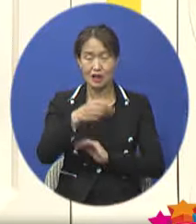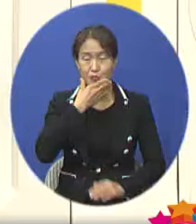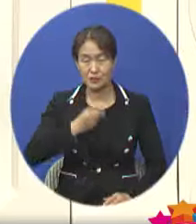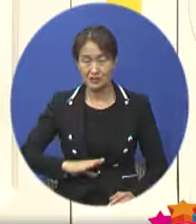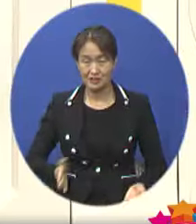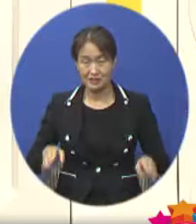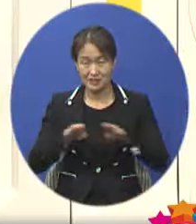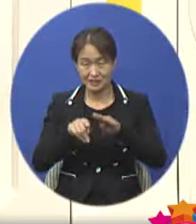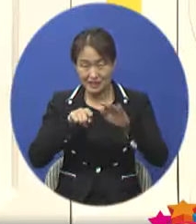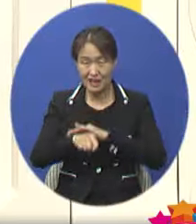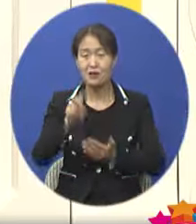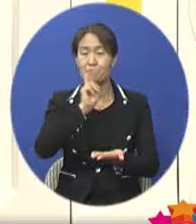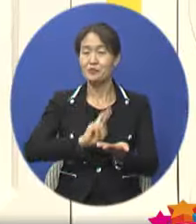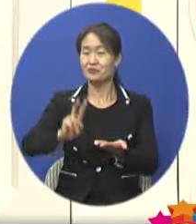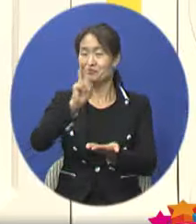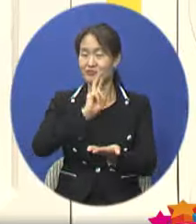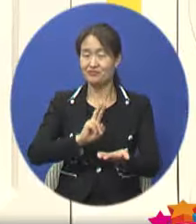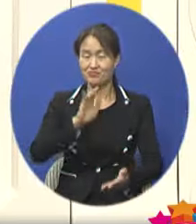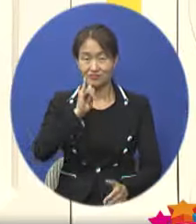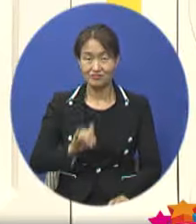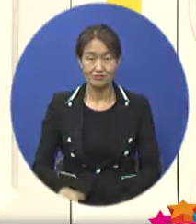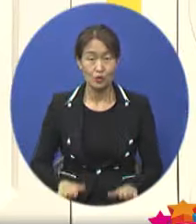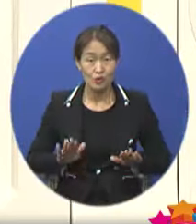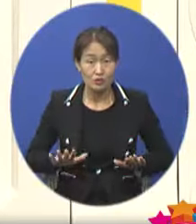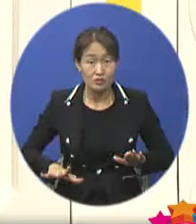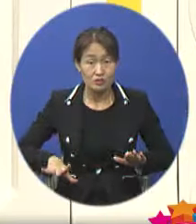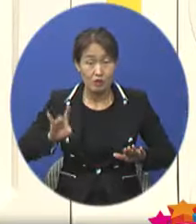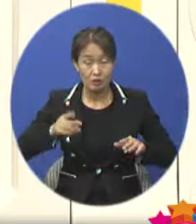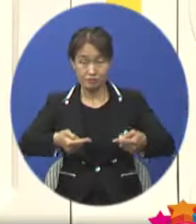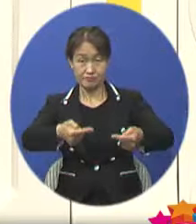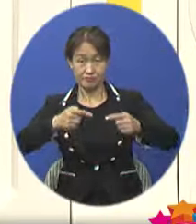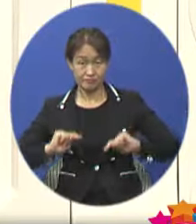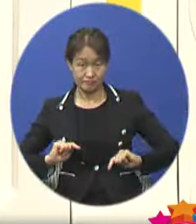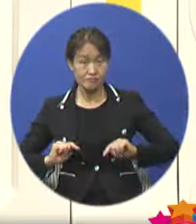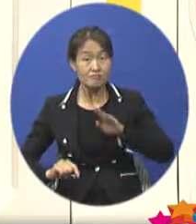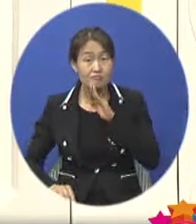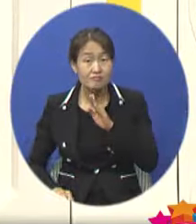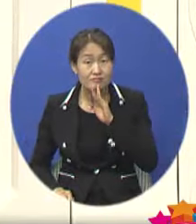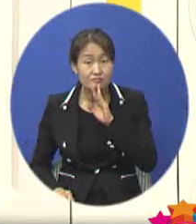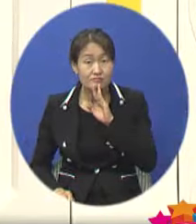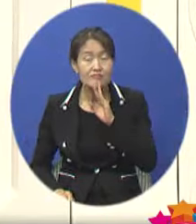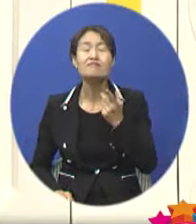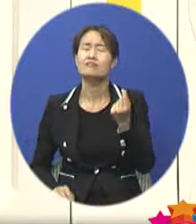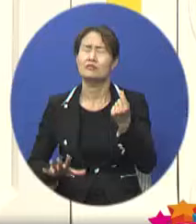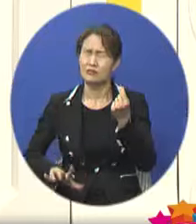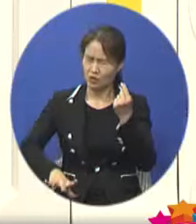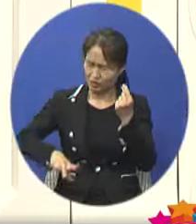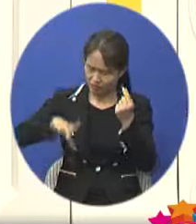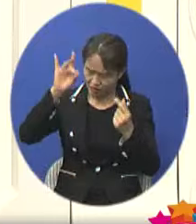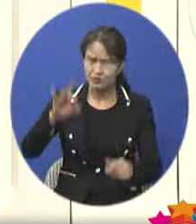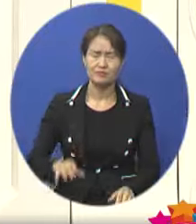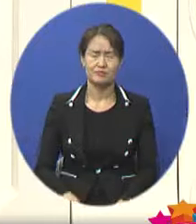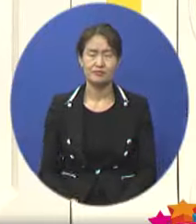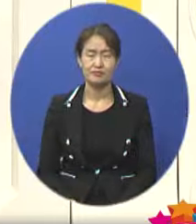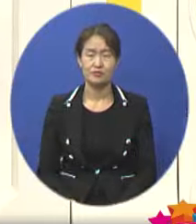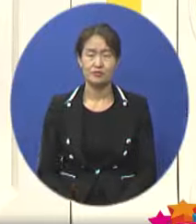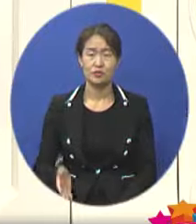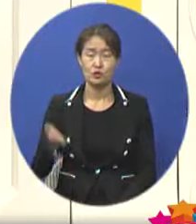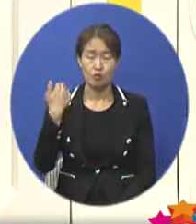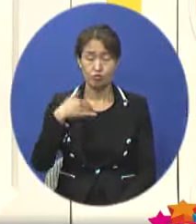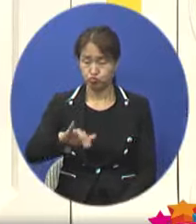잘하고 계십니다. 예. 예. 그럼 오늘 처음 참여하신 거예요? 예, 처음이에요. 예. 그